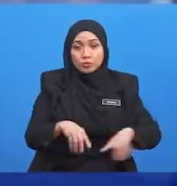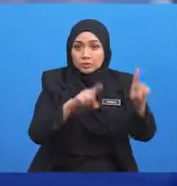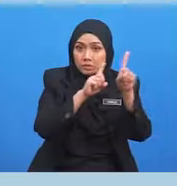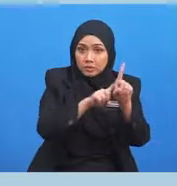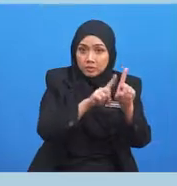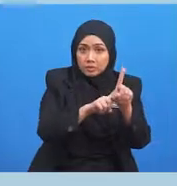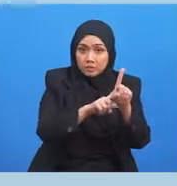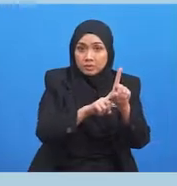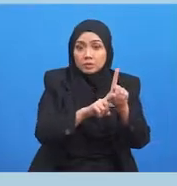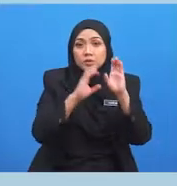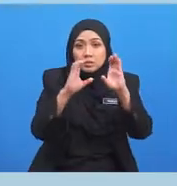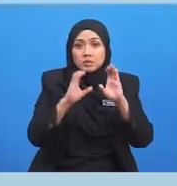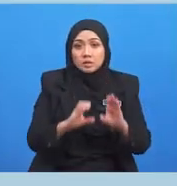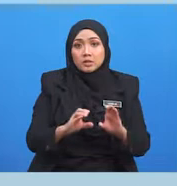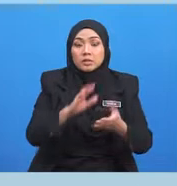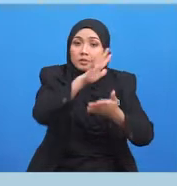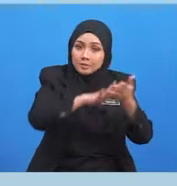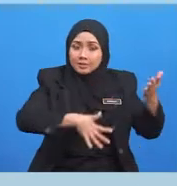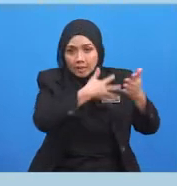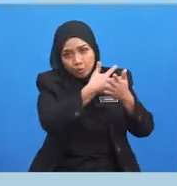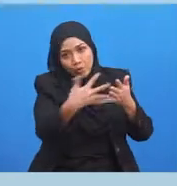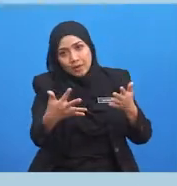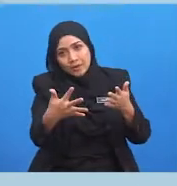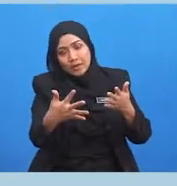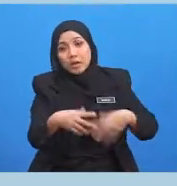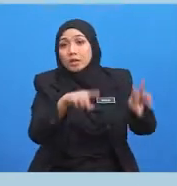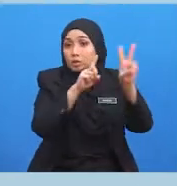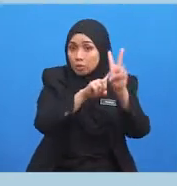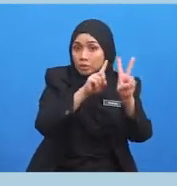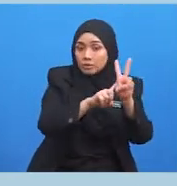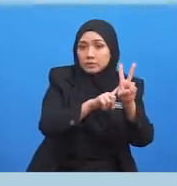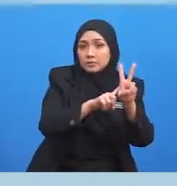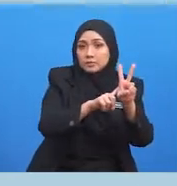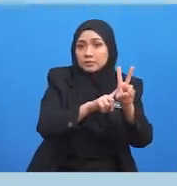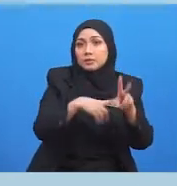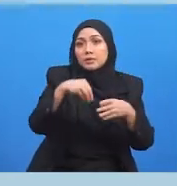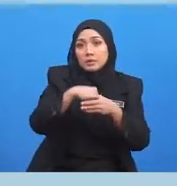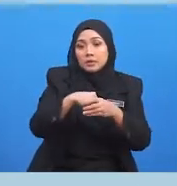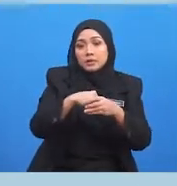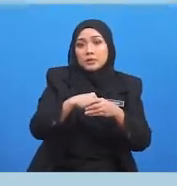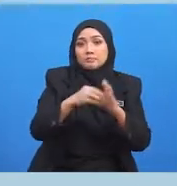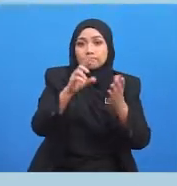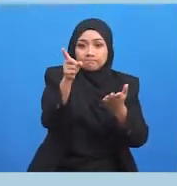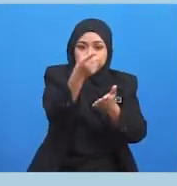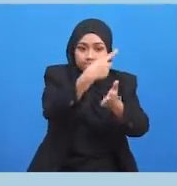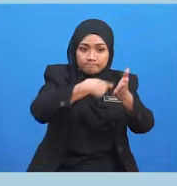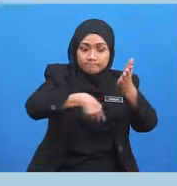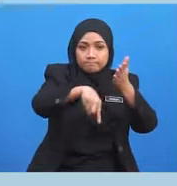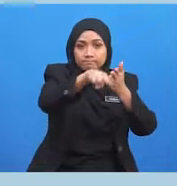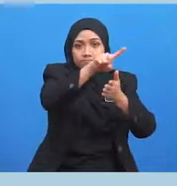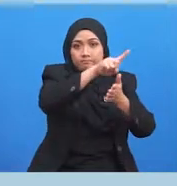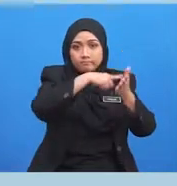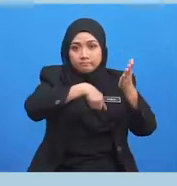menggunakan kaedah jadual. Kedua, dalam bentuk carta.